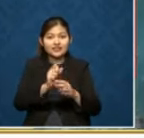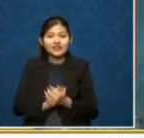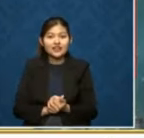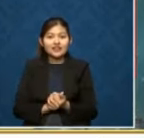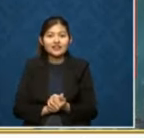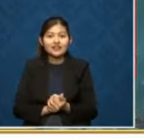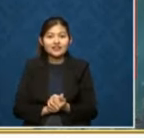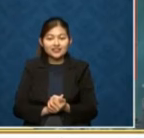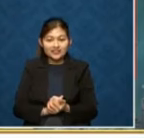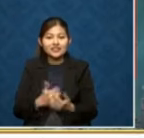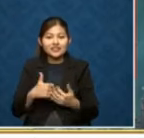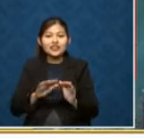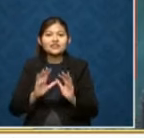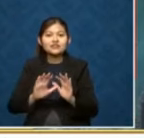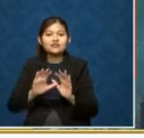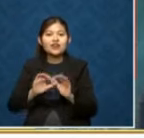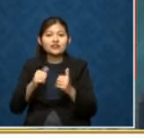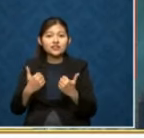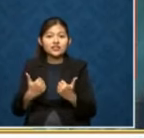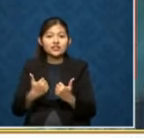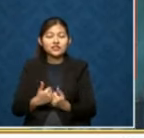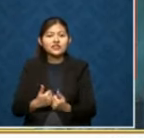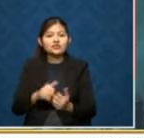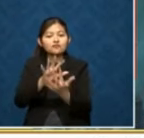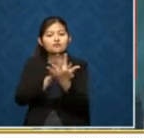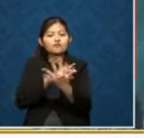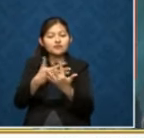จะจัดตั้งขึ้นในครั้งนี้นะครับในแอคชั่นแพลน